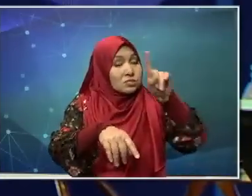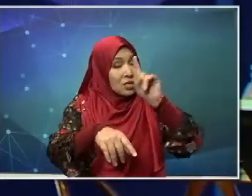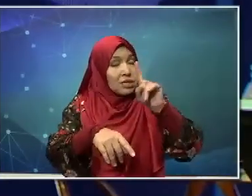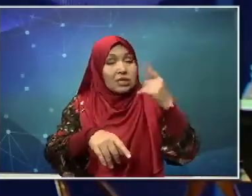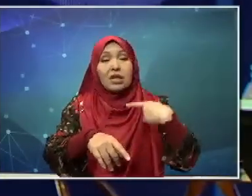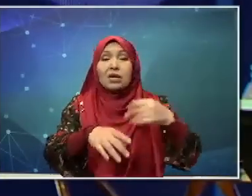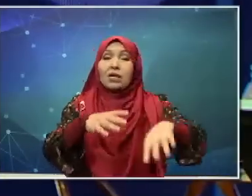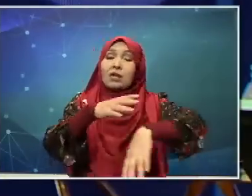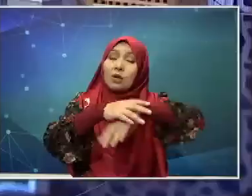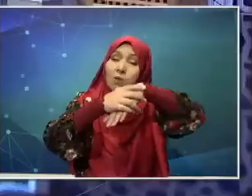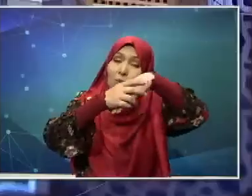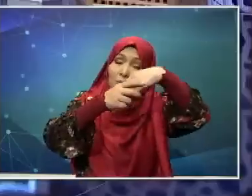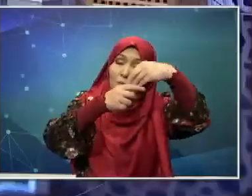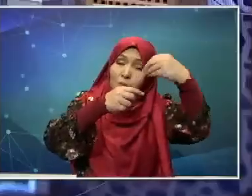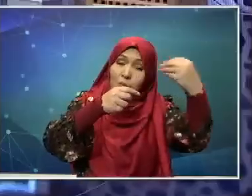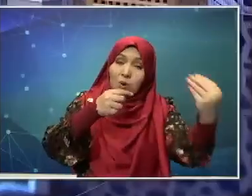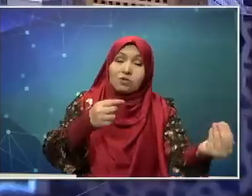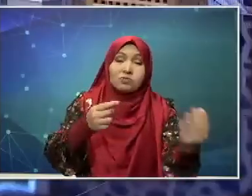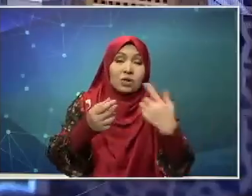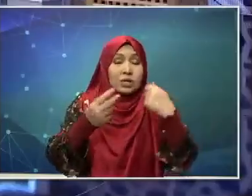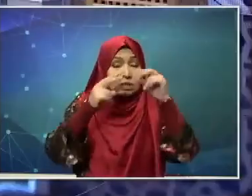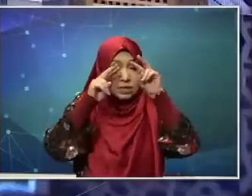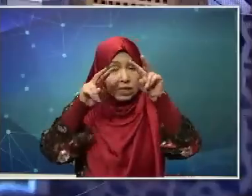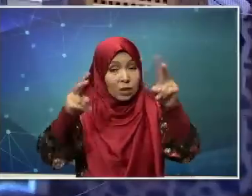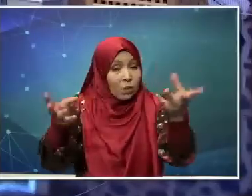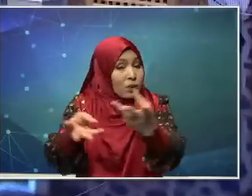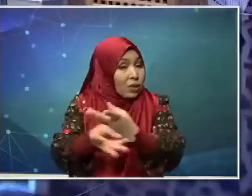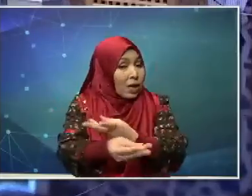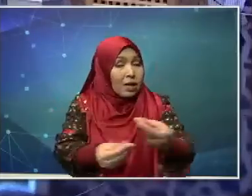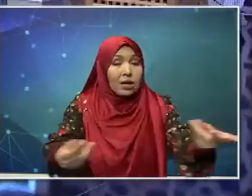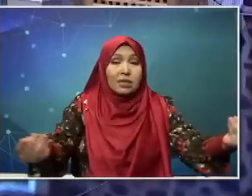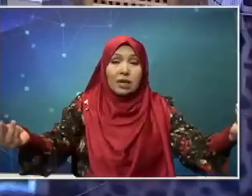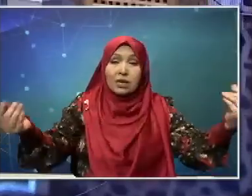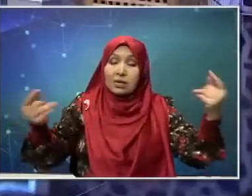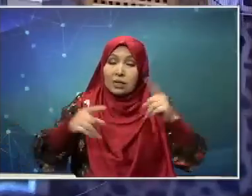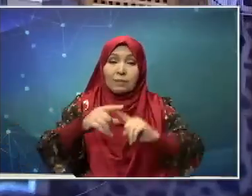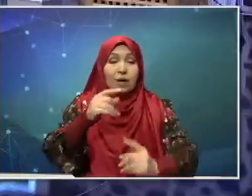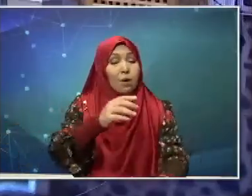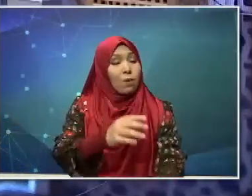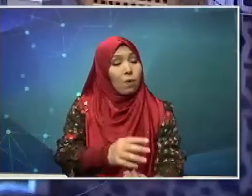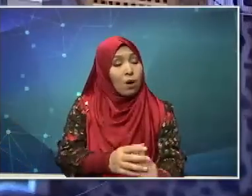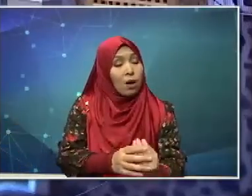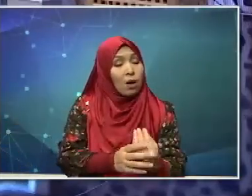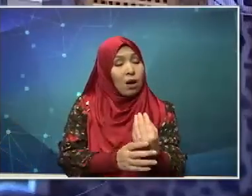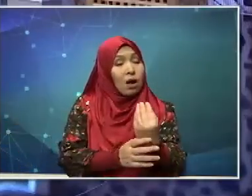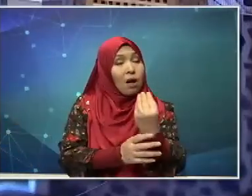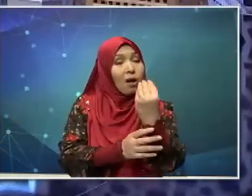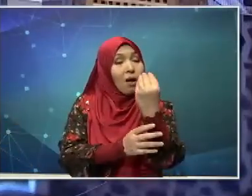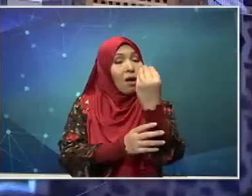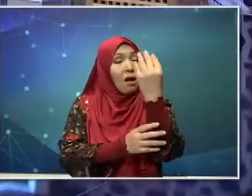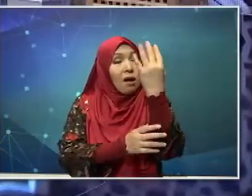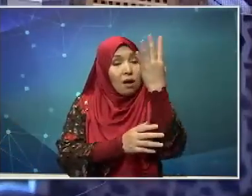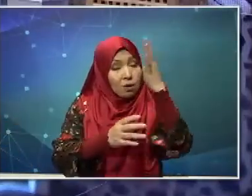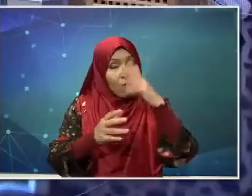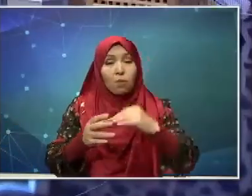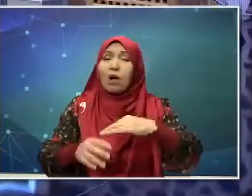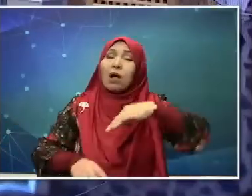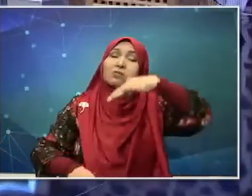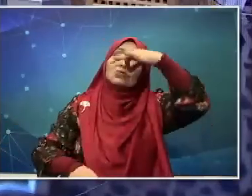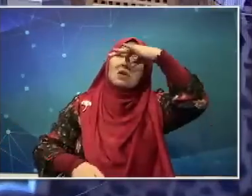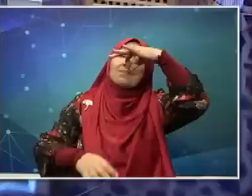juga kita akan keluar Jetak kita tengok tanah tak ada pulsa ding keluarlah dia punya pokoknya klo apa anggunnya